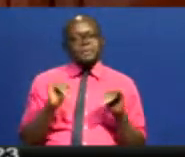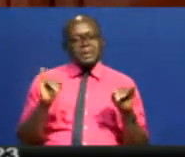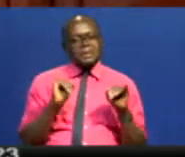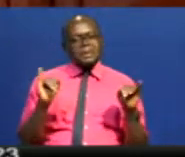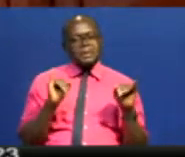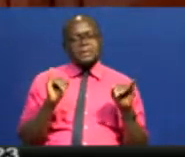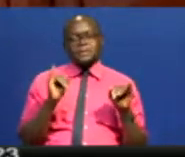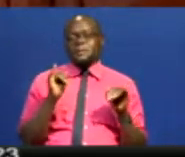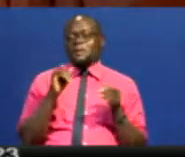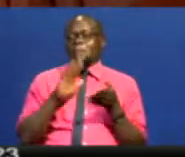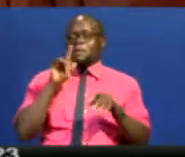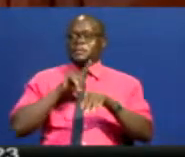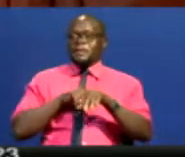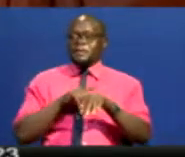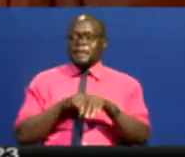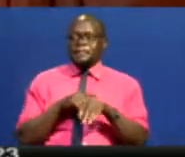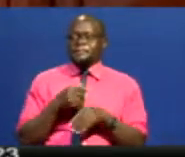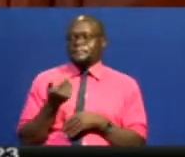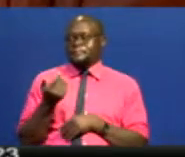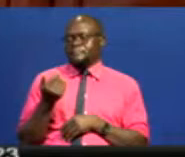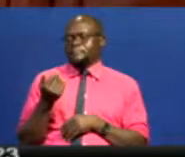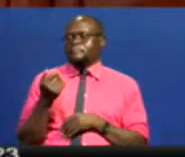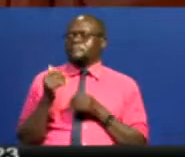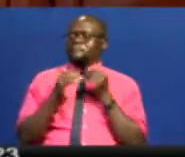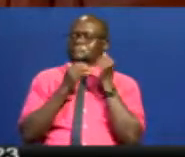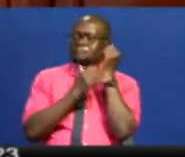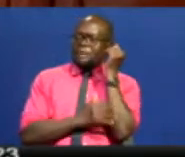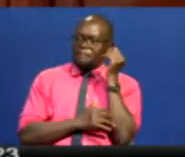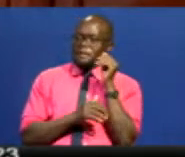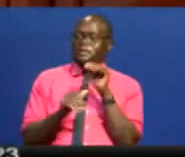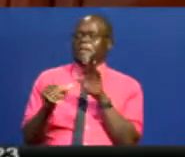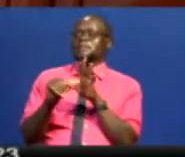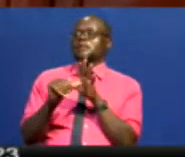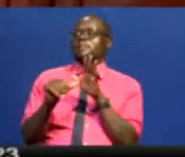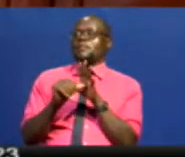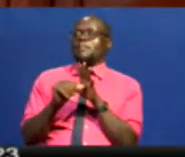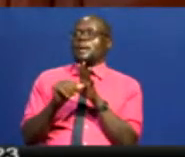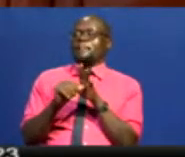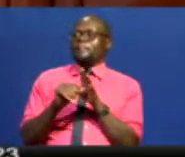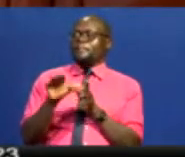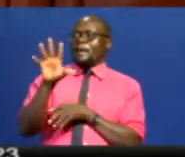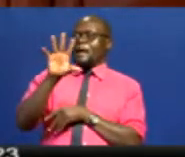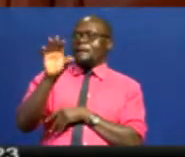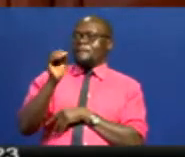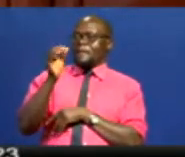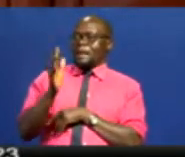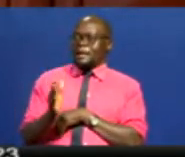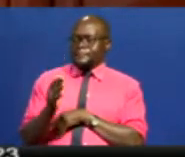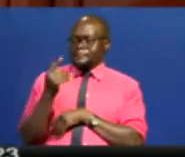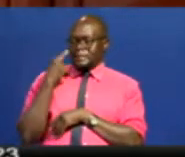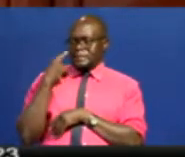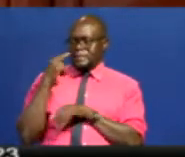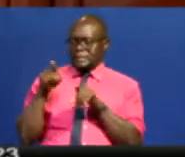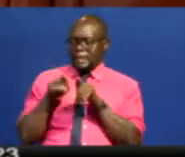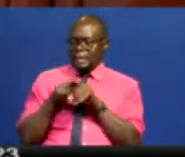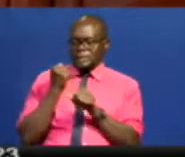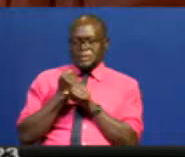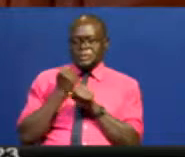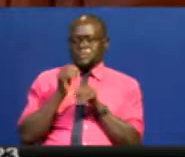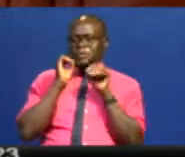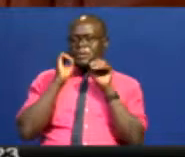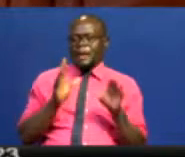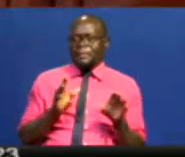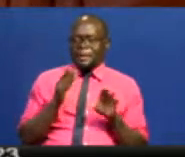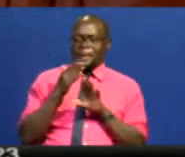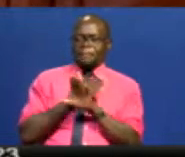sababu wakati mwingi ule umaskini ndio unachangia Mwafrika anaonekana kama si chochote mbele ya